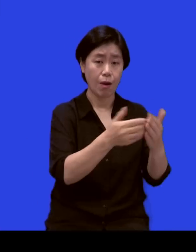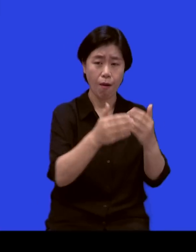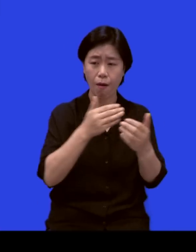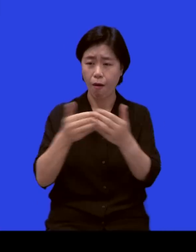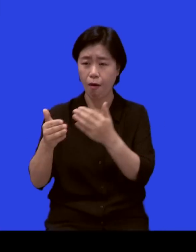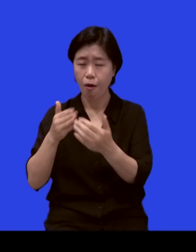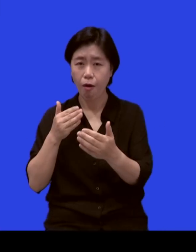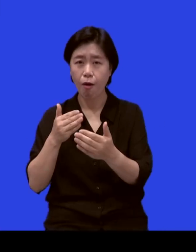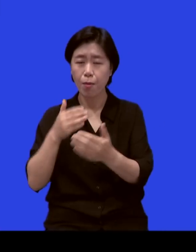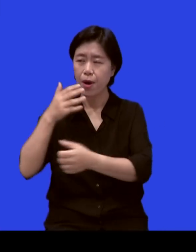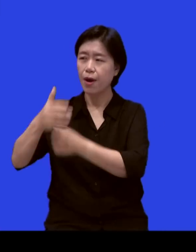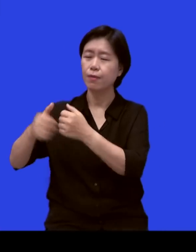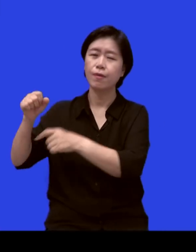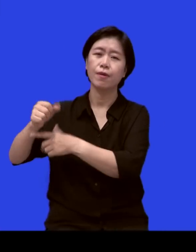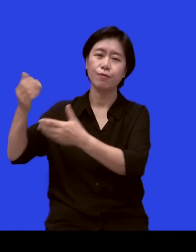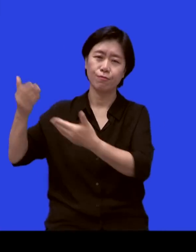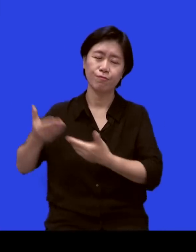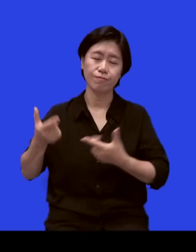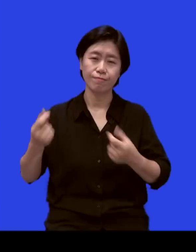같아요.